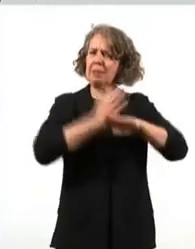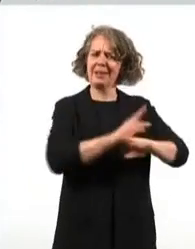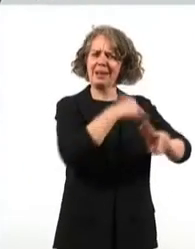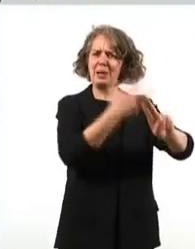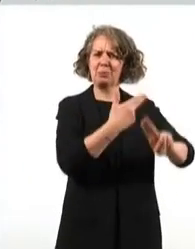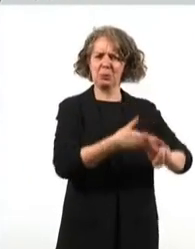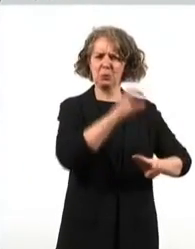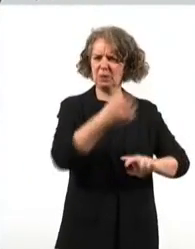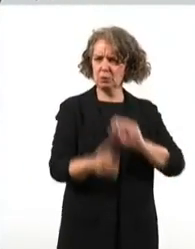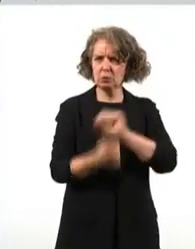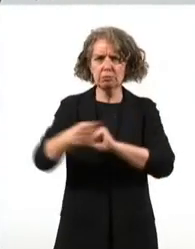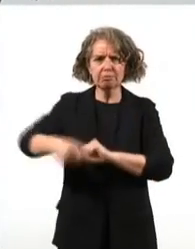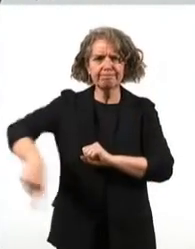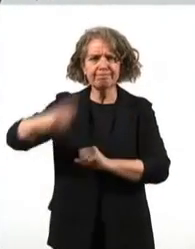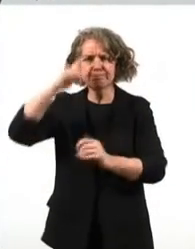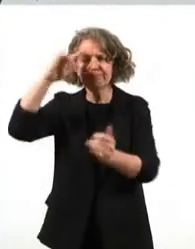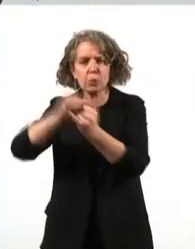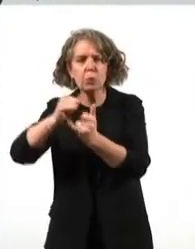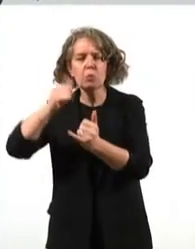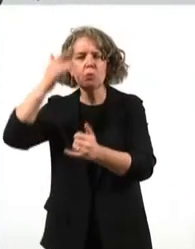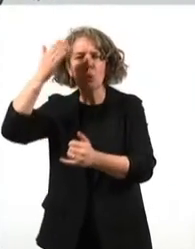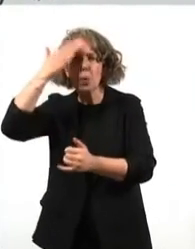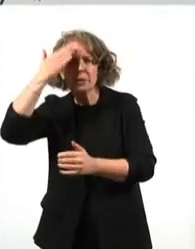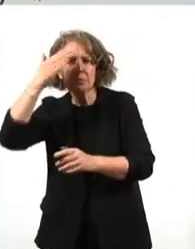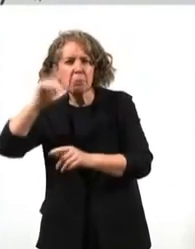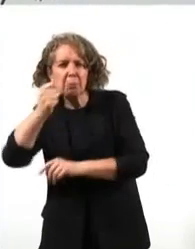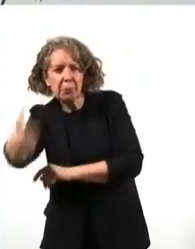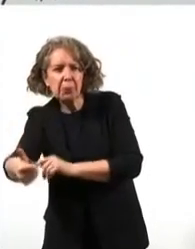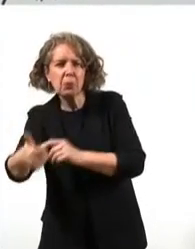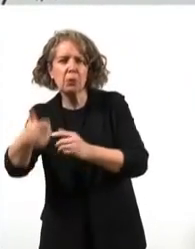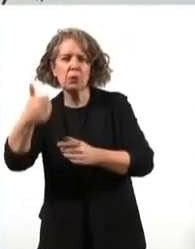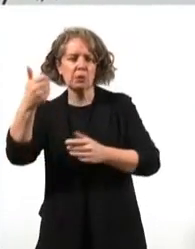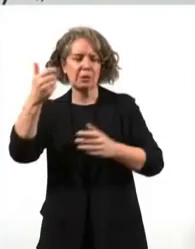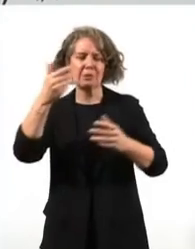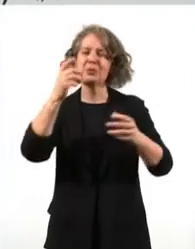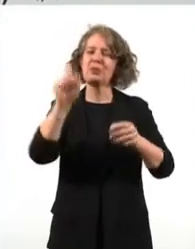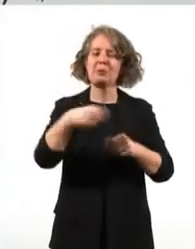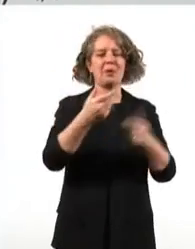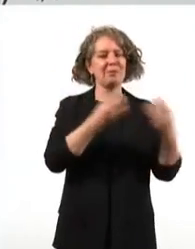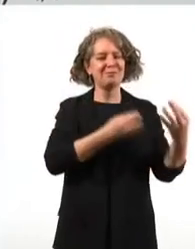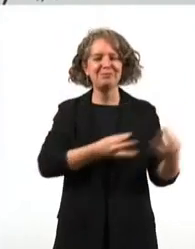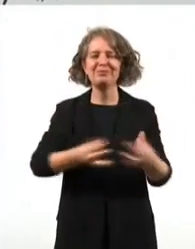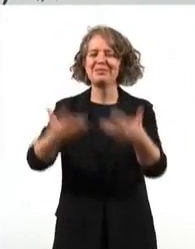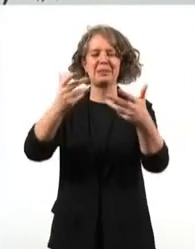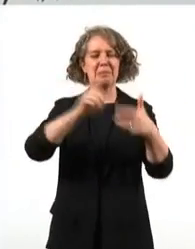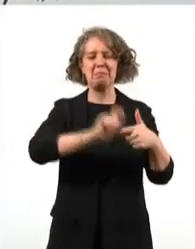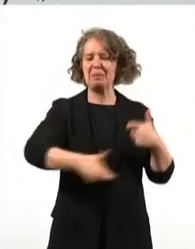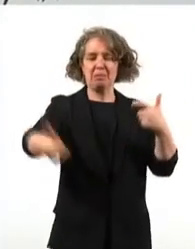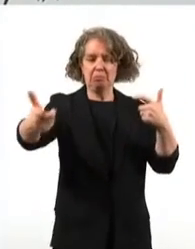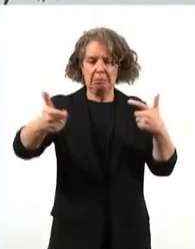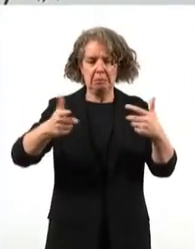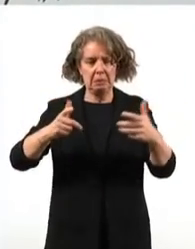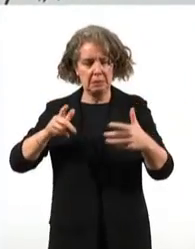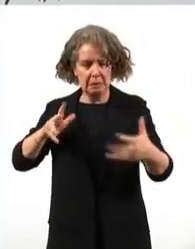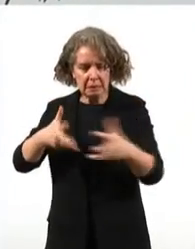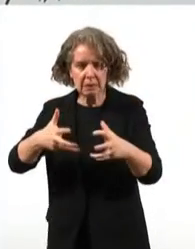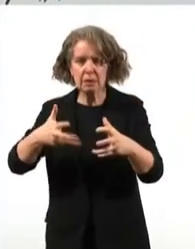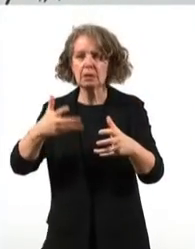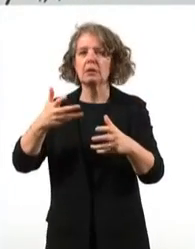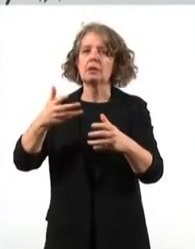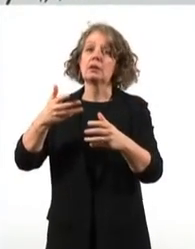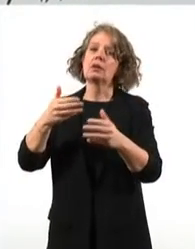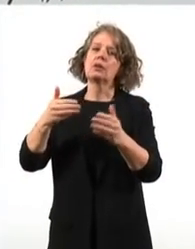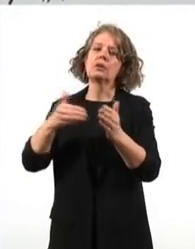ne s'enchaînent pas assez facilement. Et plus on est dans une situation de vulnérabilité, je pense que quand on parle des jeunes qui sont à l'aide sociale à